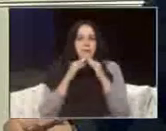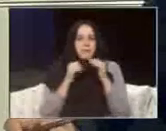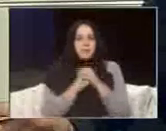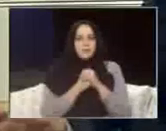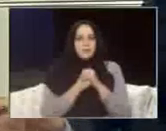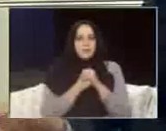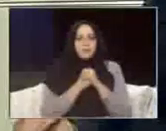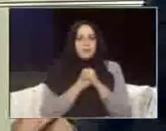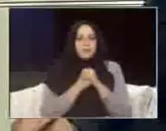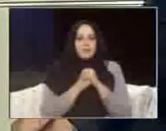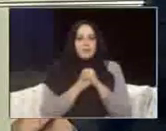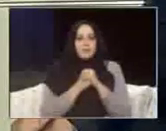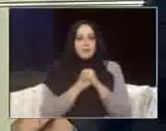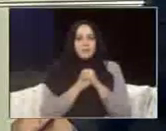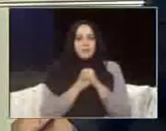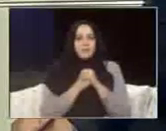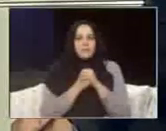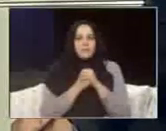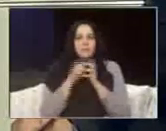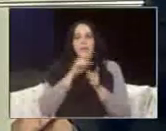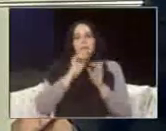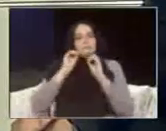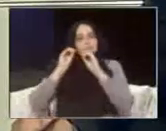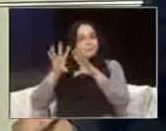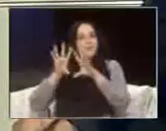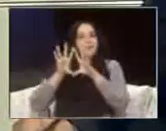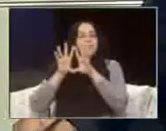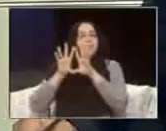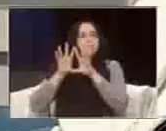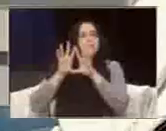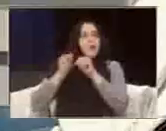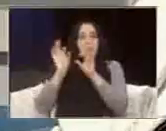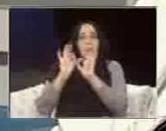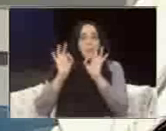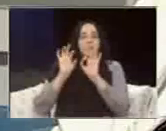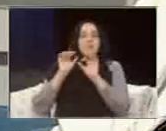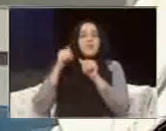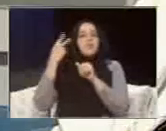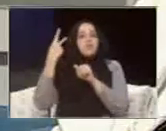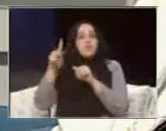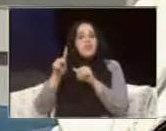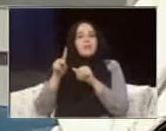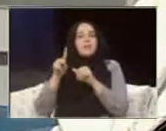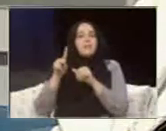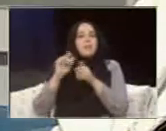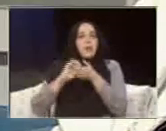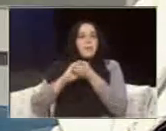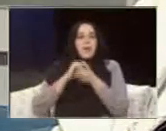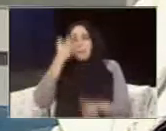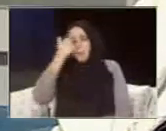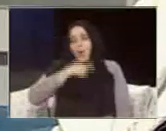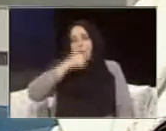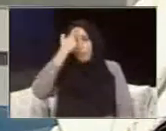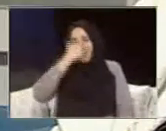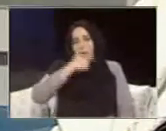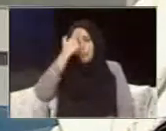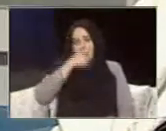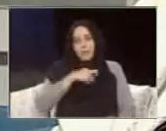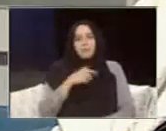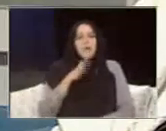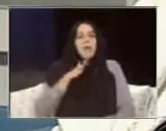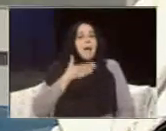مخلاها عند اصدقاء. نعم 20 يوم وانا اللي نبكي عليهم ليل ونهار